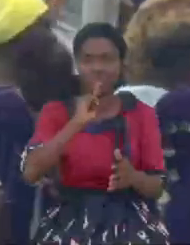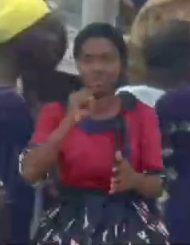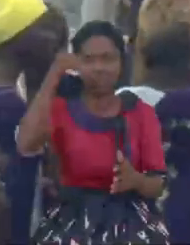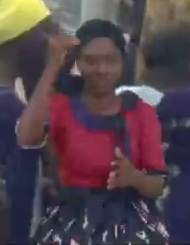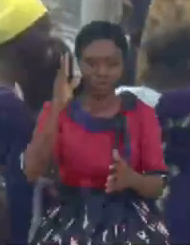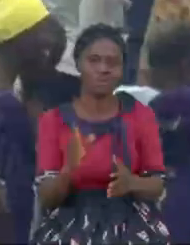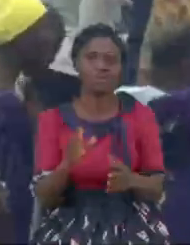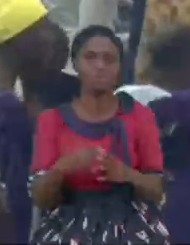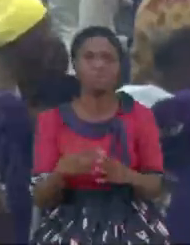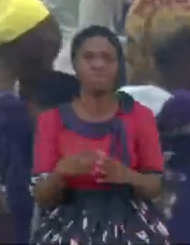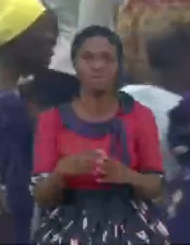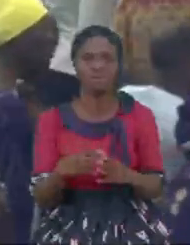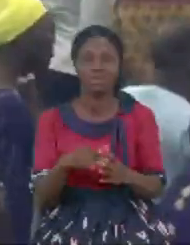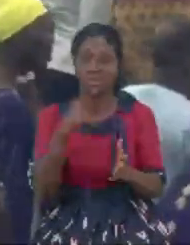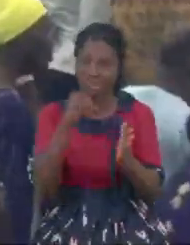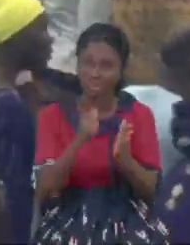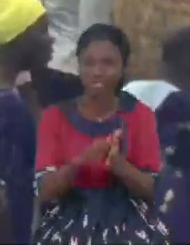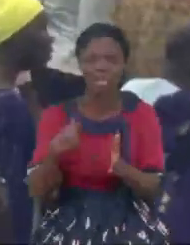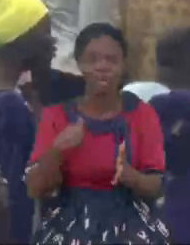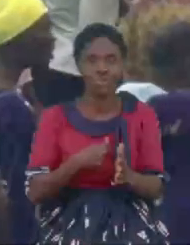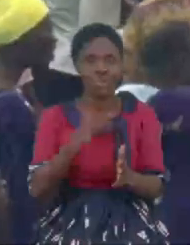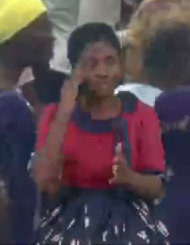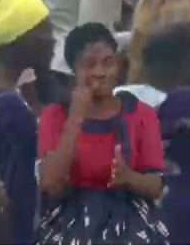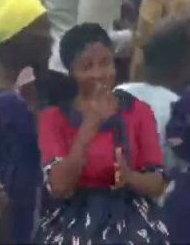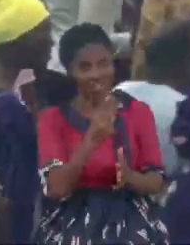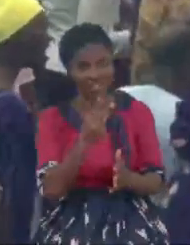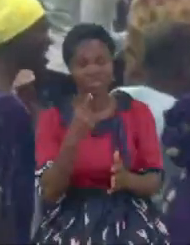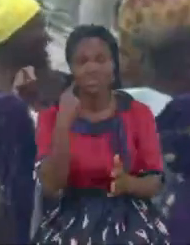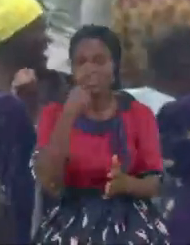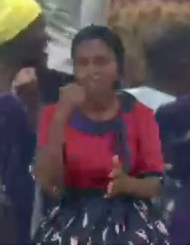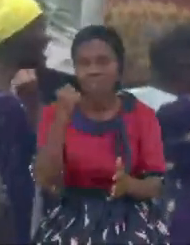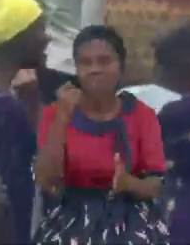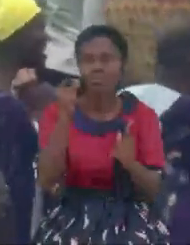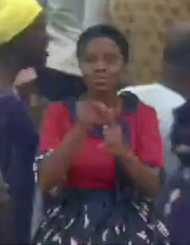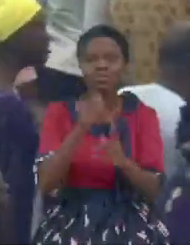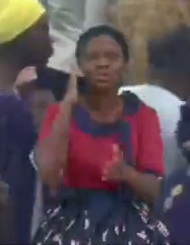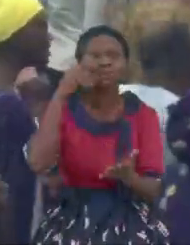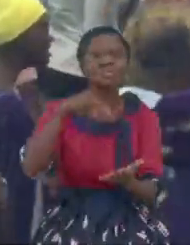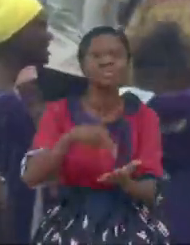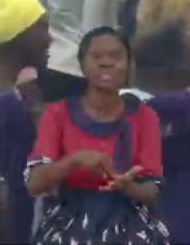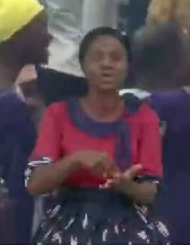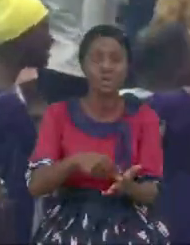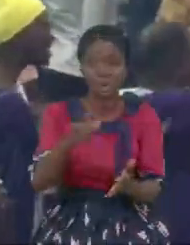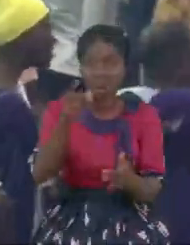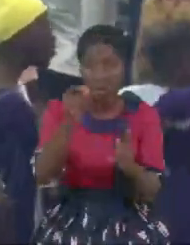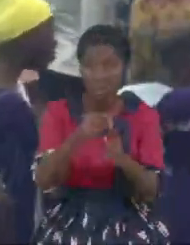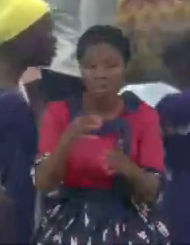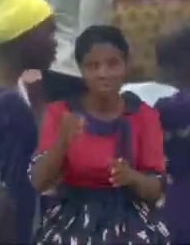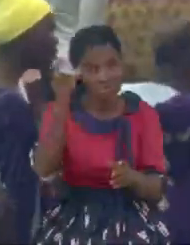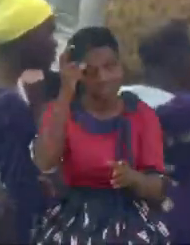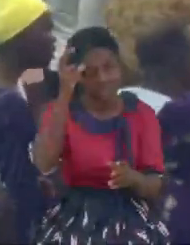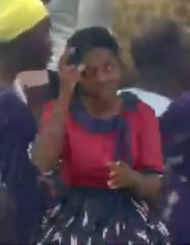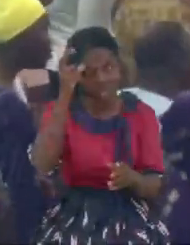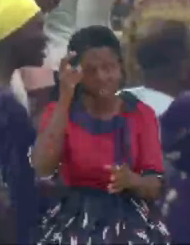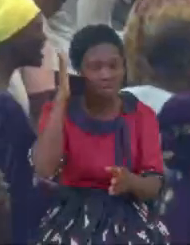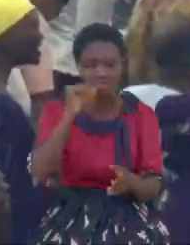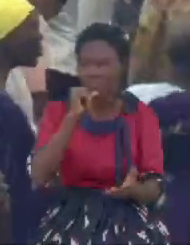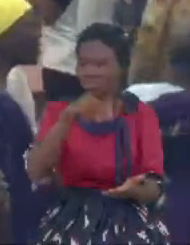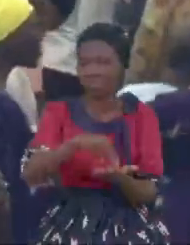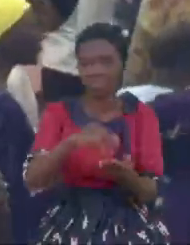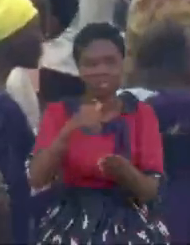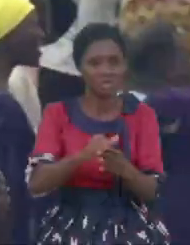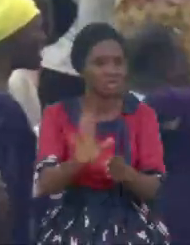Nous allons voir la parole qui va s'accomplir. La parole de Satan ne